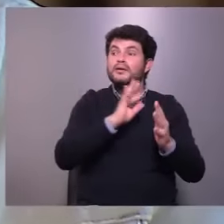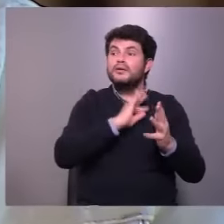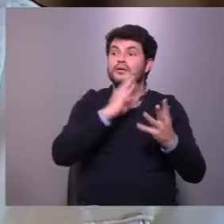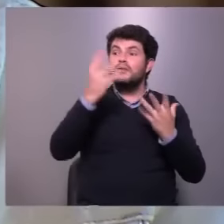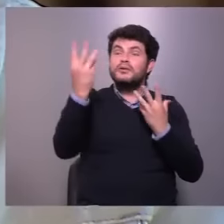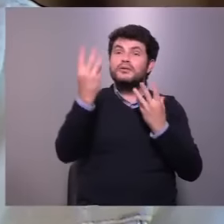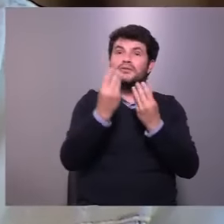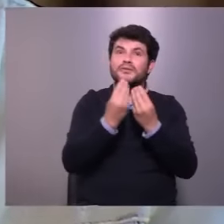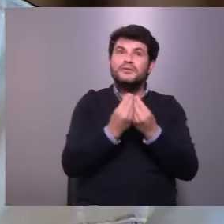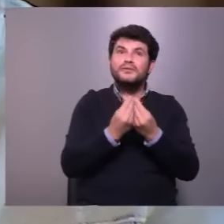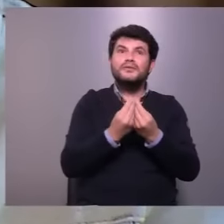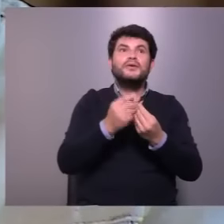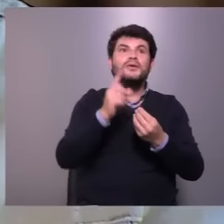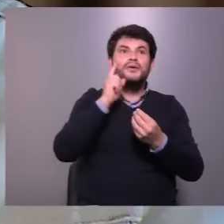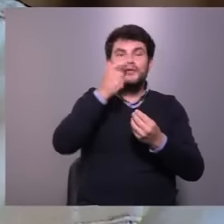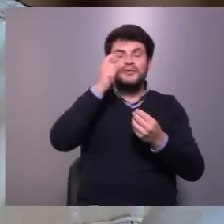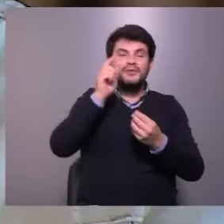pécheurs.